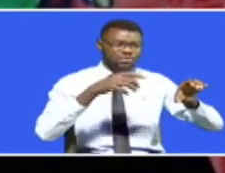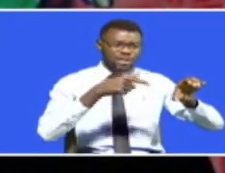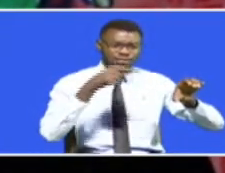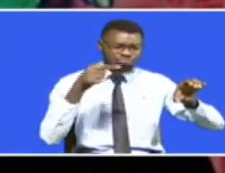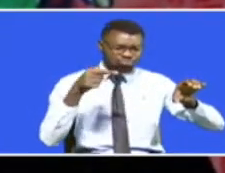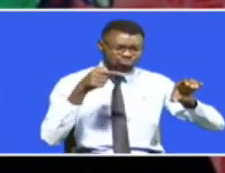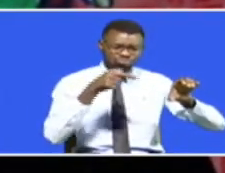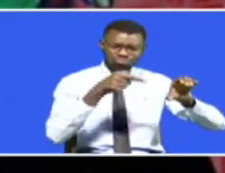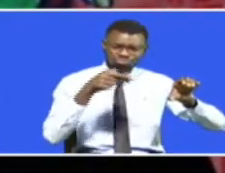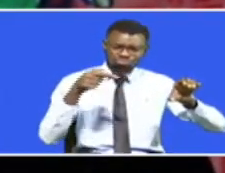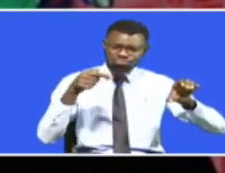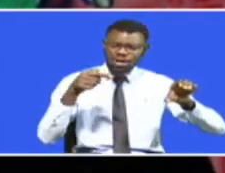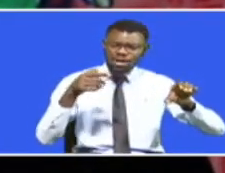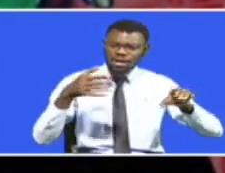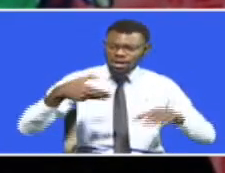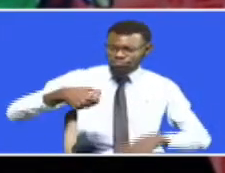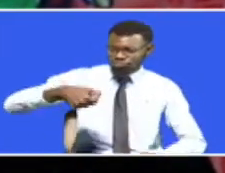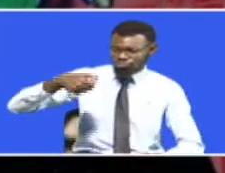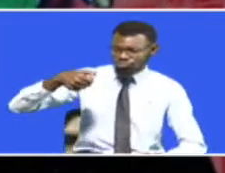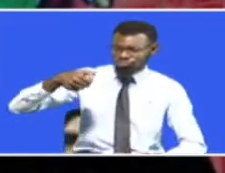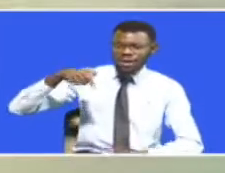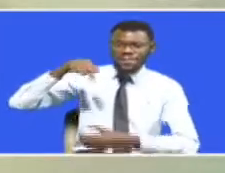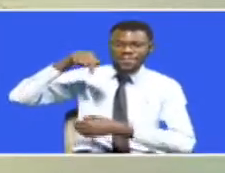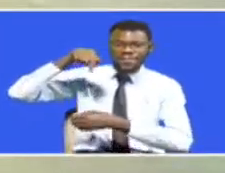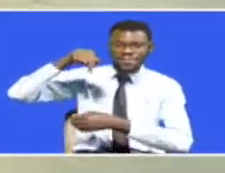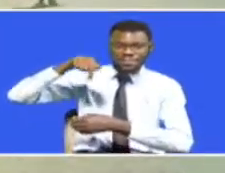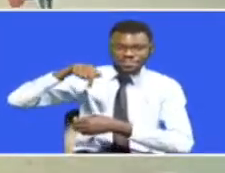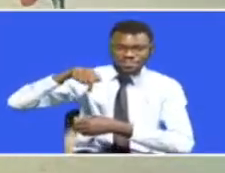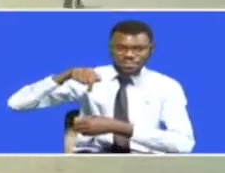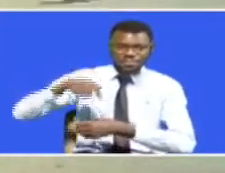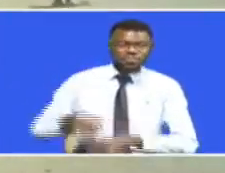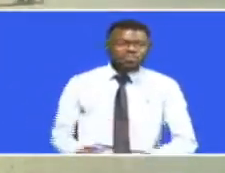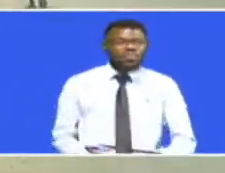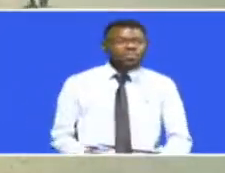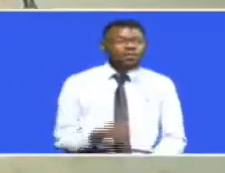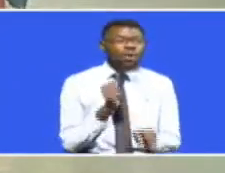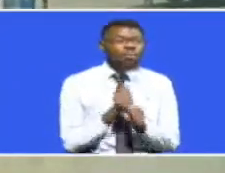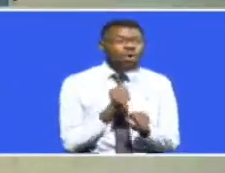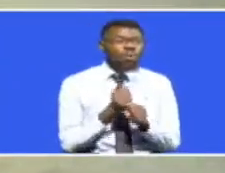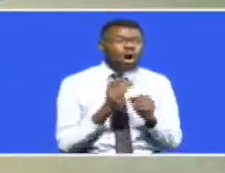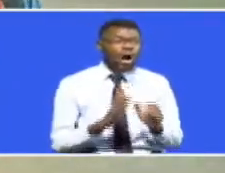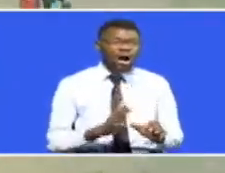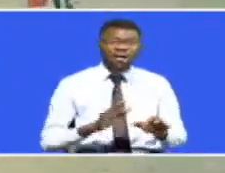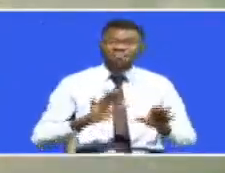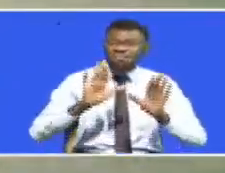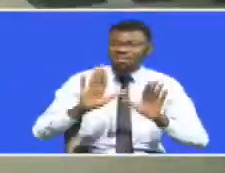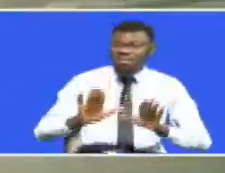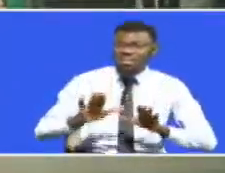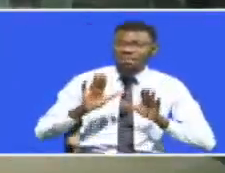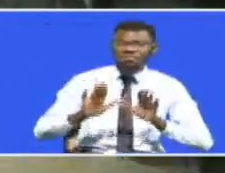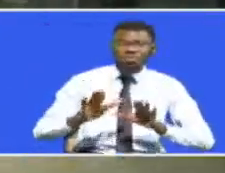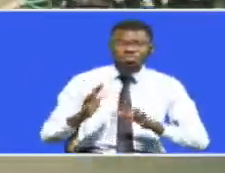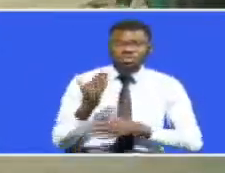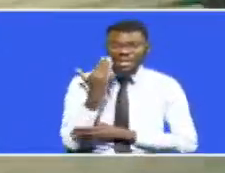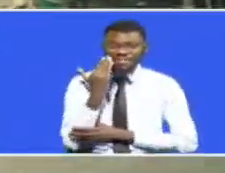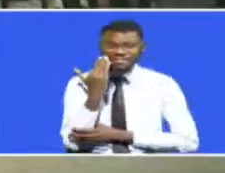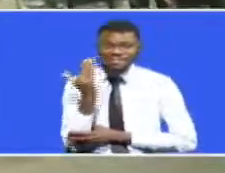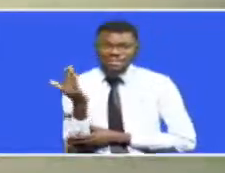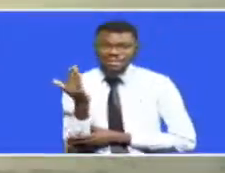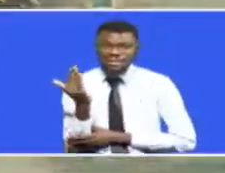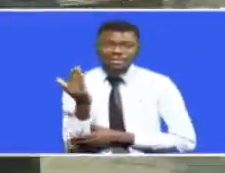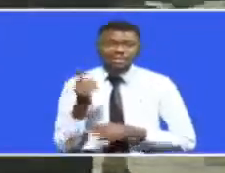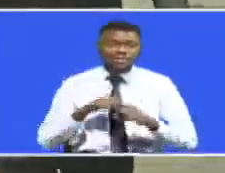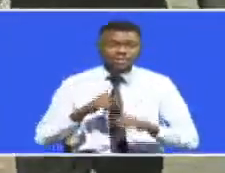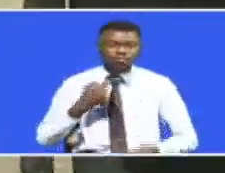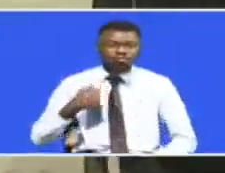kwa mtungi. So ndio inakuwa pombe. The workers here are vigilant, watching us closely as we cross